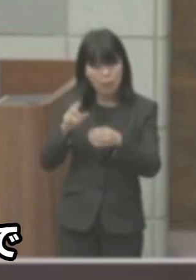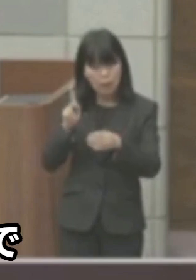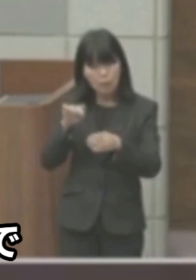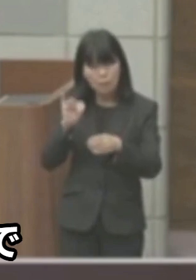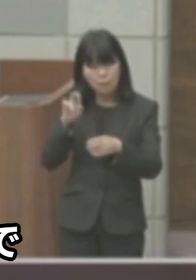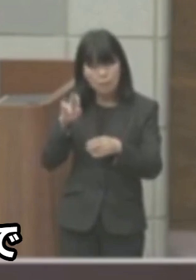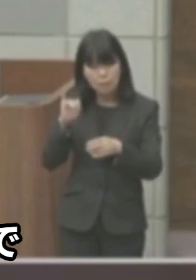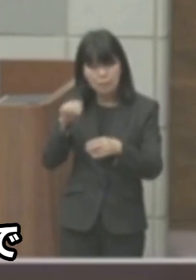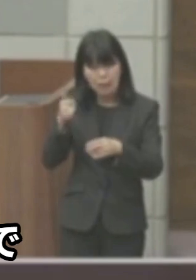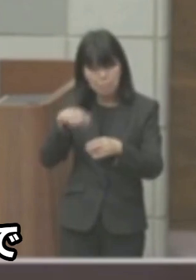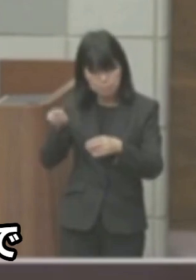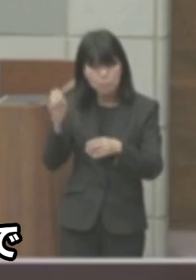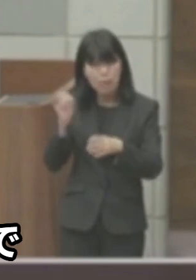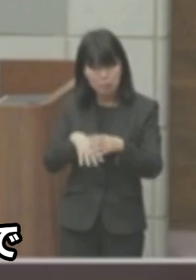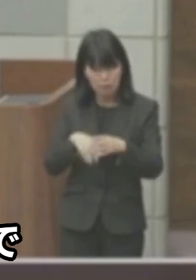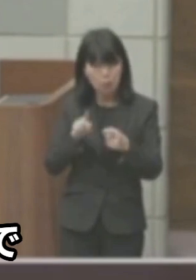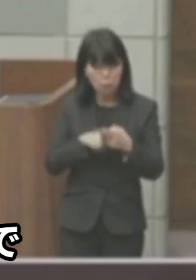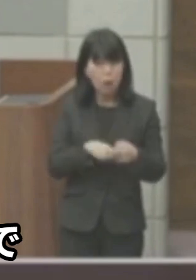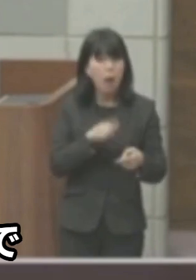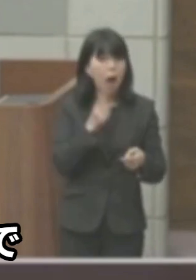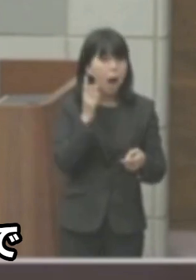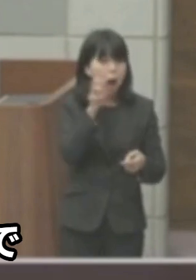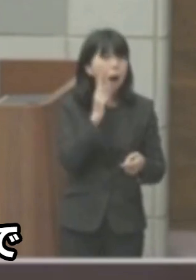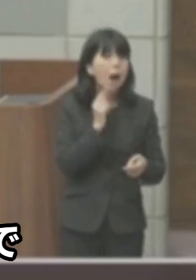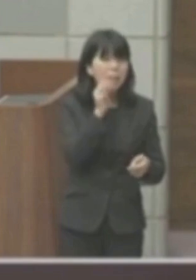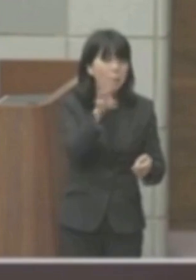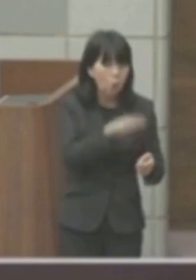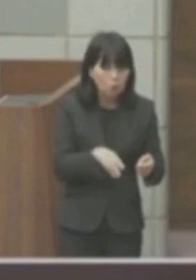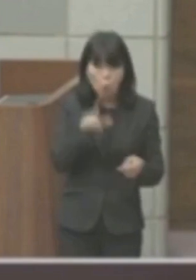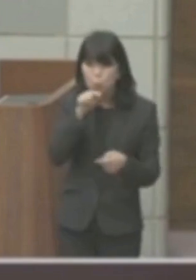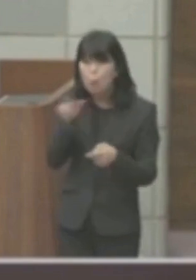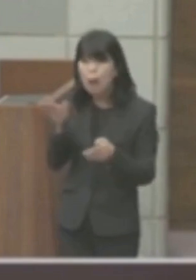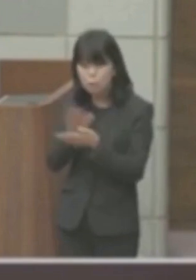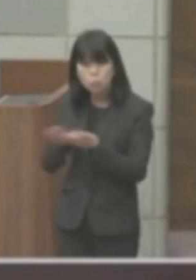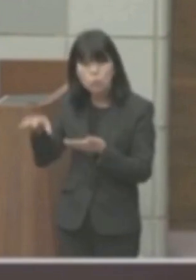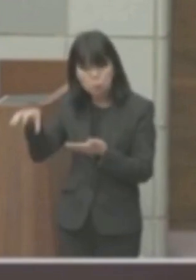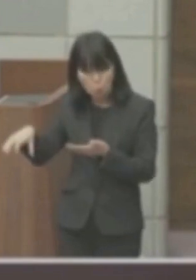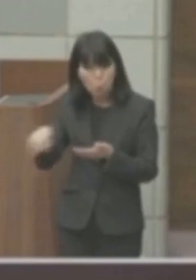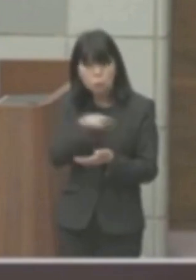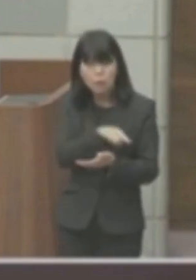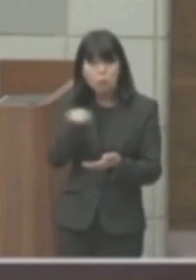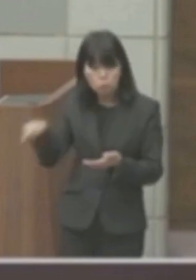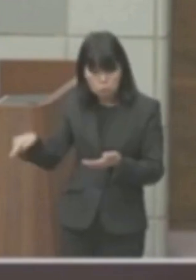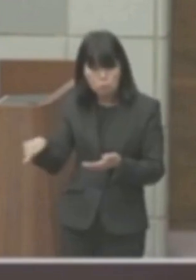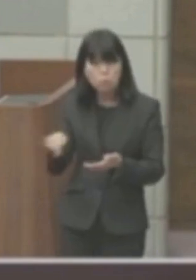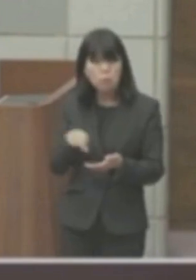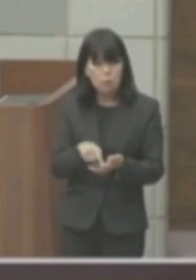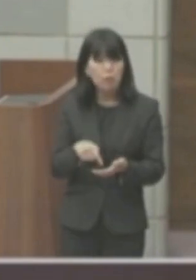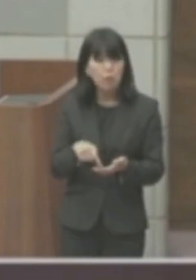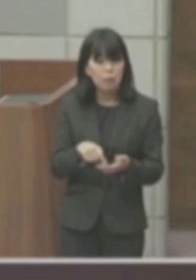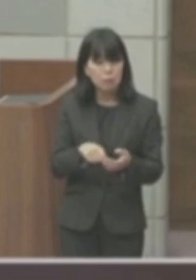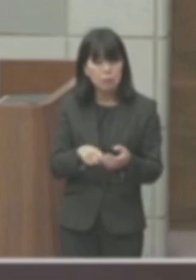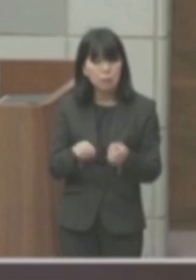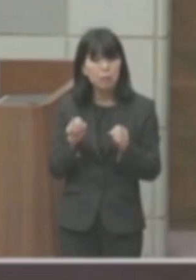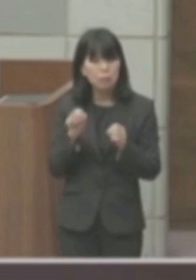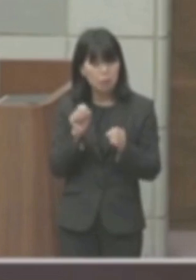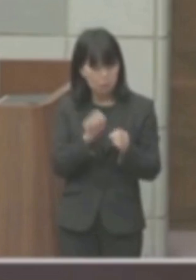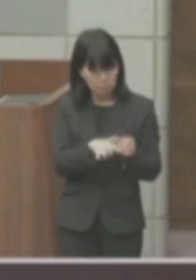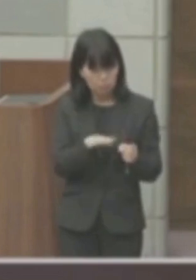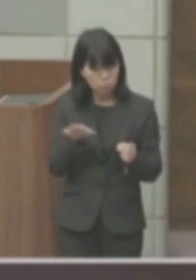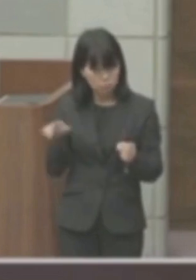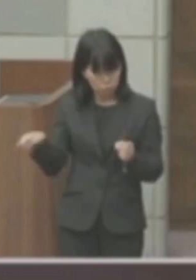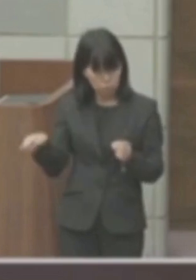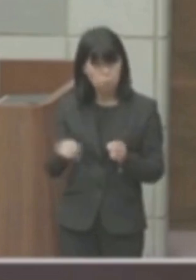石川浄水場と鳥羽浄水場の2系統で、明石川の河川水を入れております。で、明石